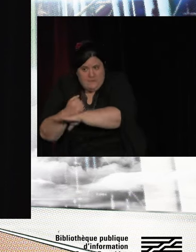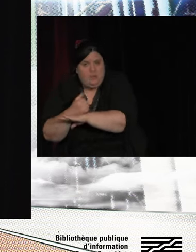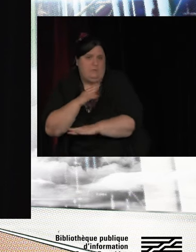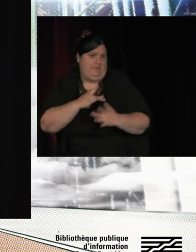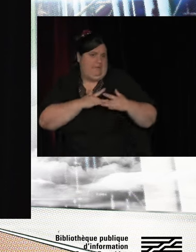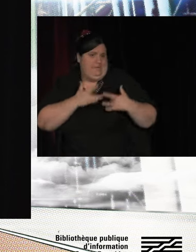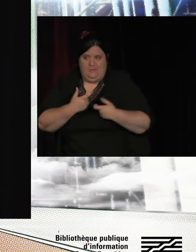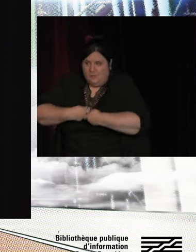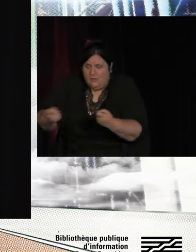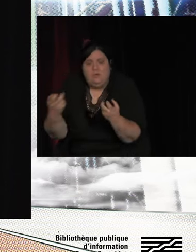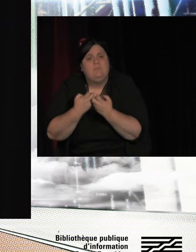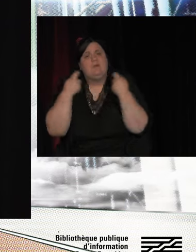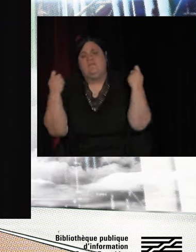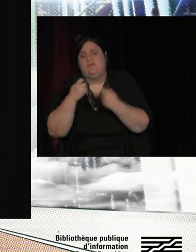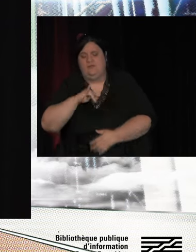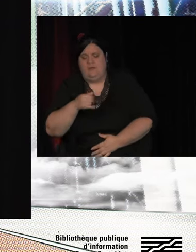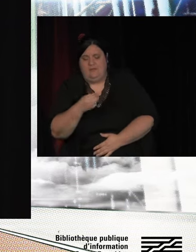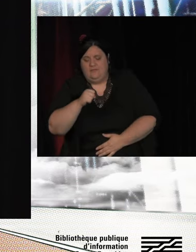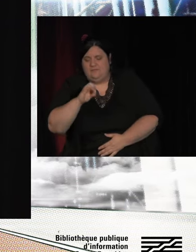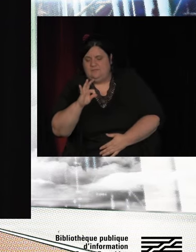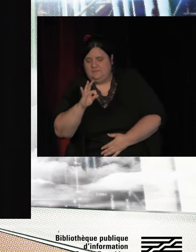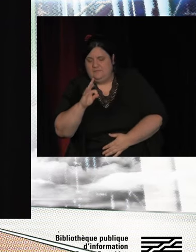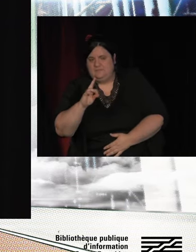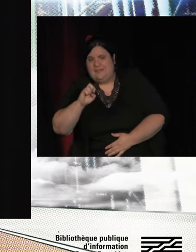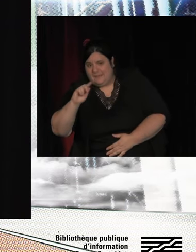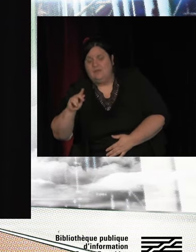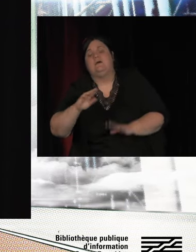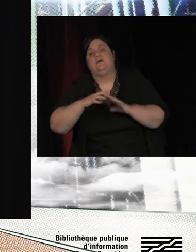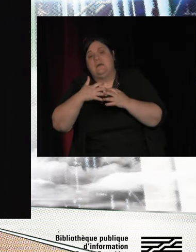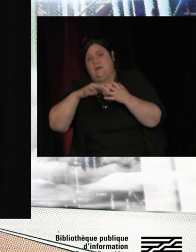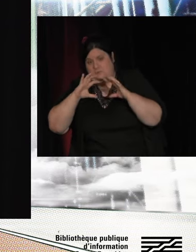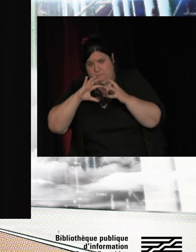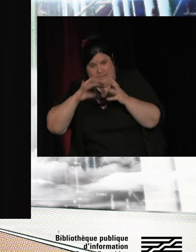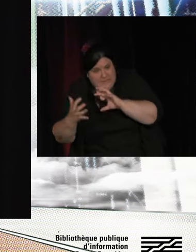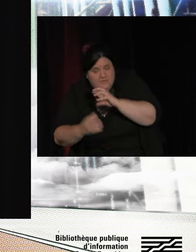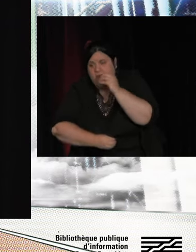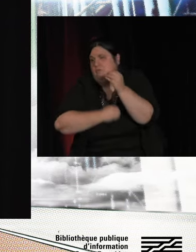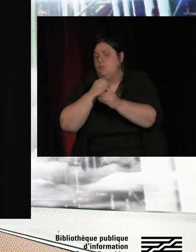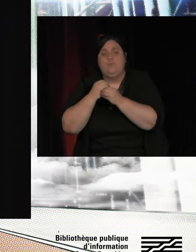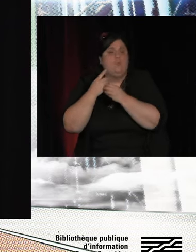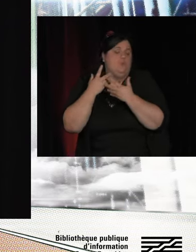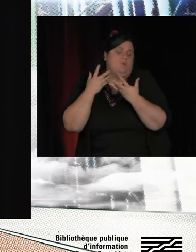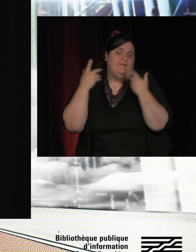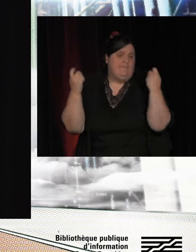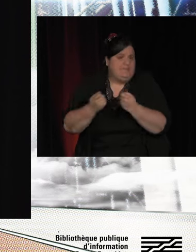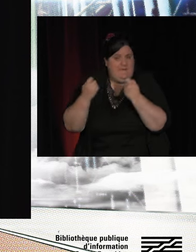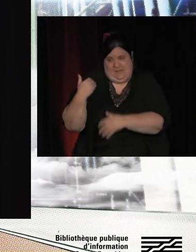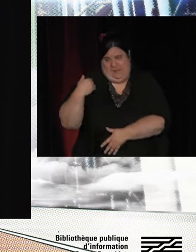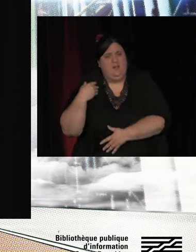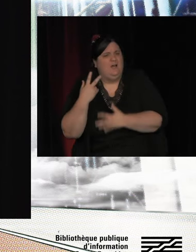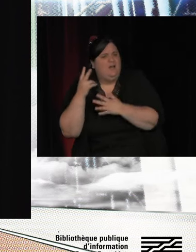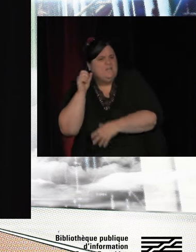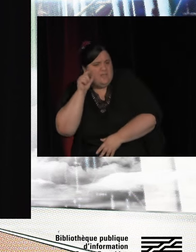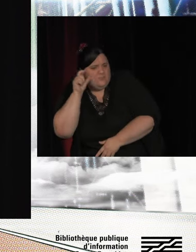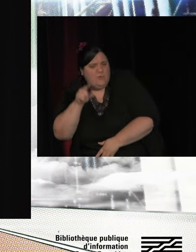que ce soit Interglitch, que ce soit l'ESA, que ce soit Austin Fest, au festival Start2Play à Strasbourg. Et puis, dernièrement, donc, à Speedon, qui est